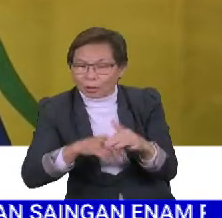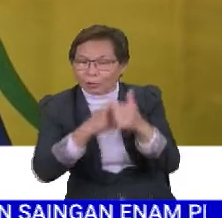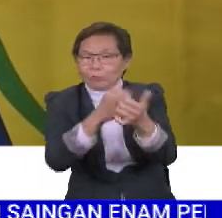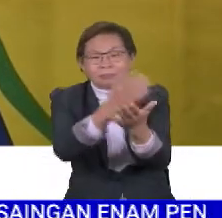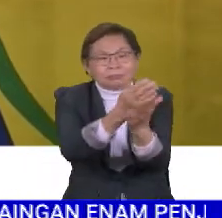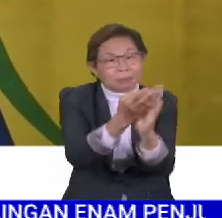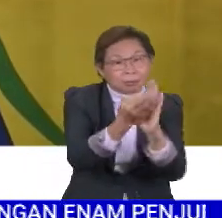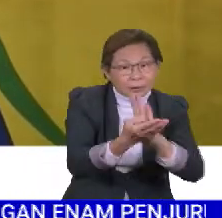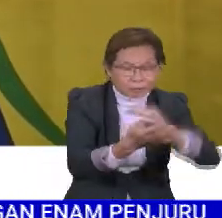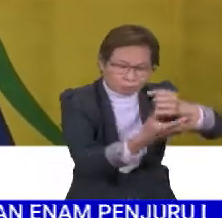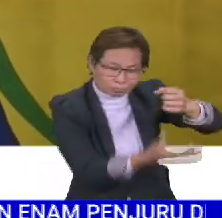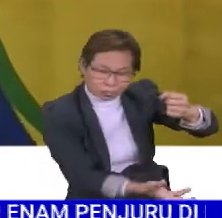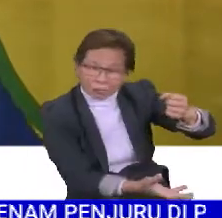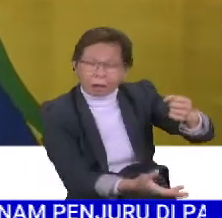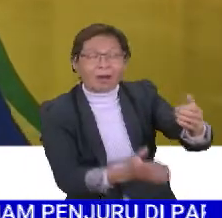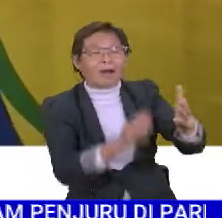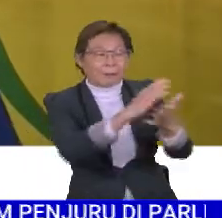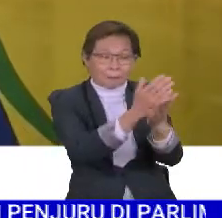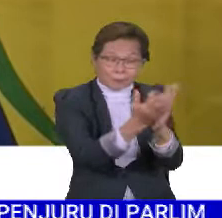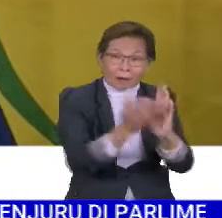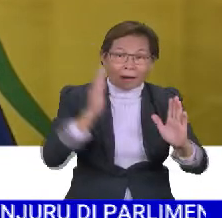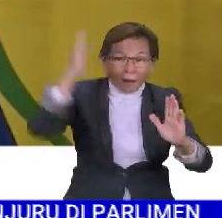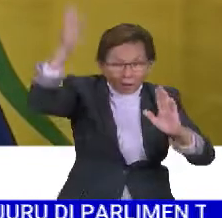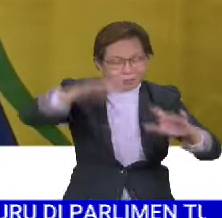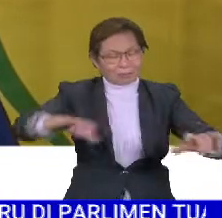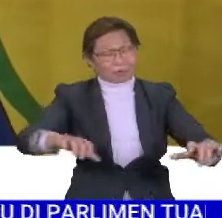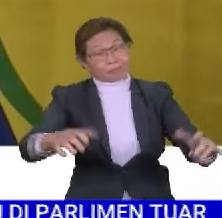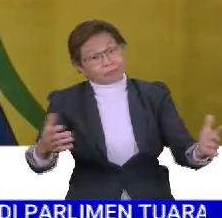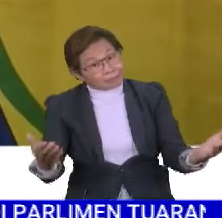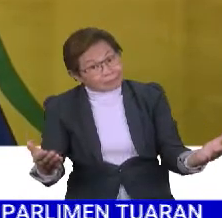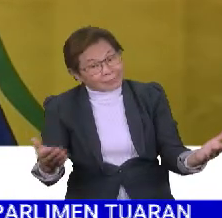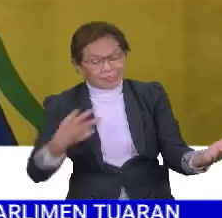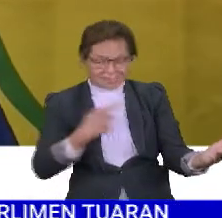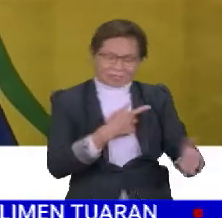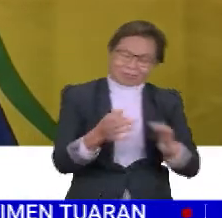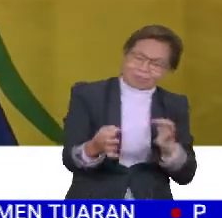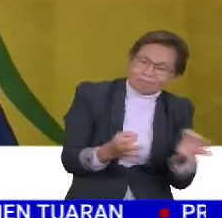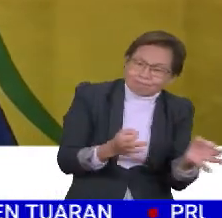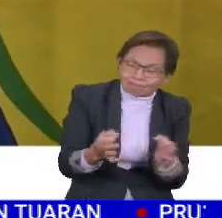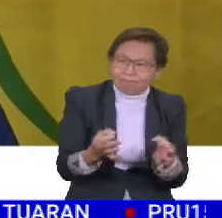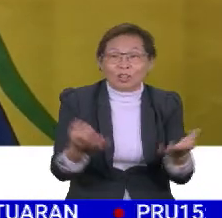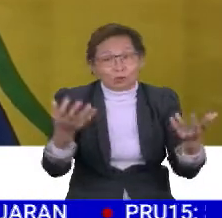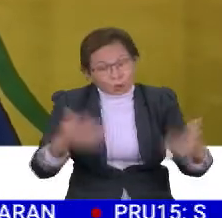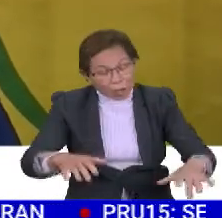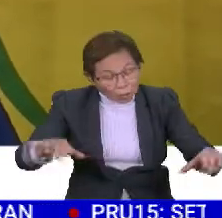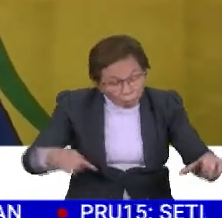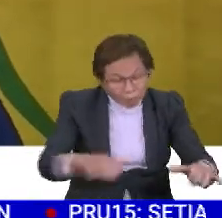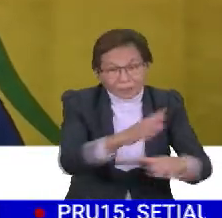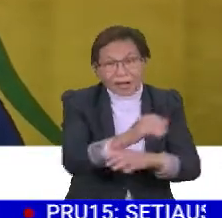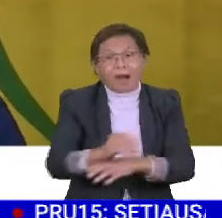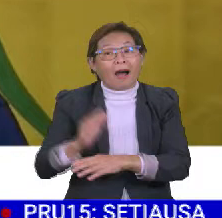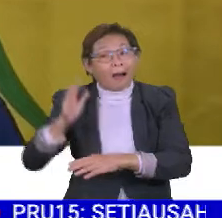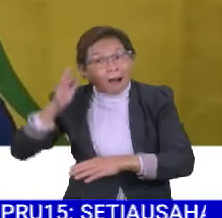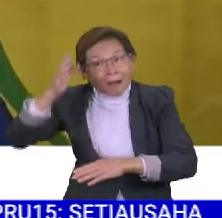bajet. Bajet maknanya yang akan dilaksanakan. So kita terangkan apa yang telah dilaksanakan dan apa